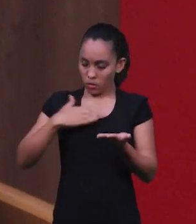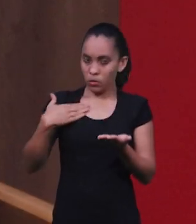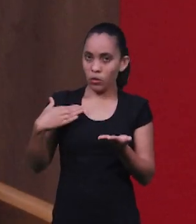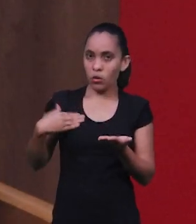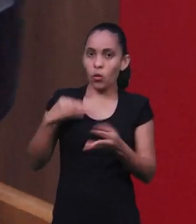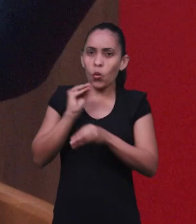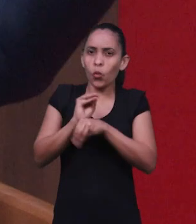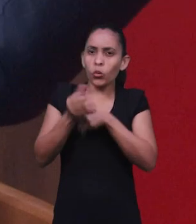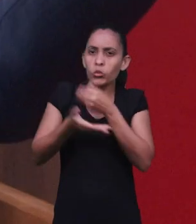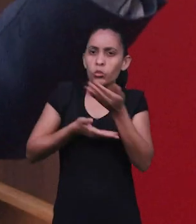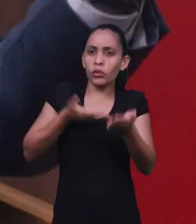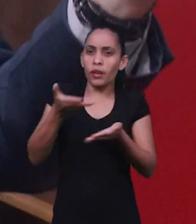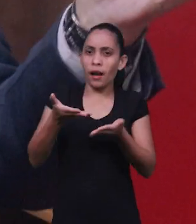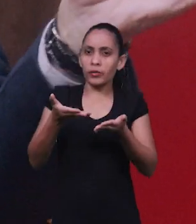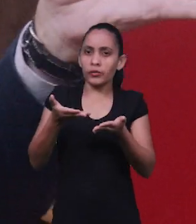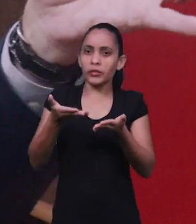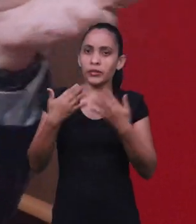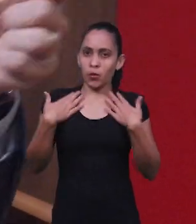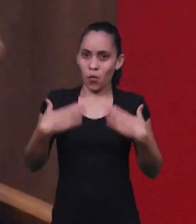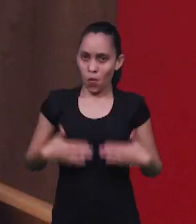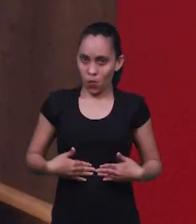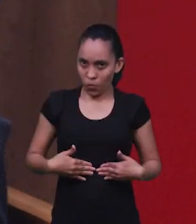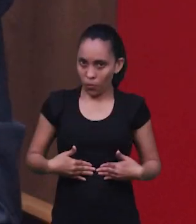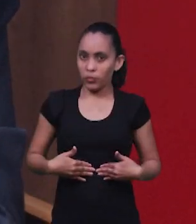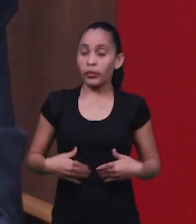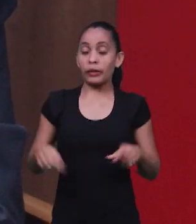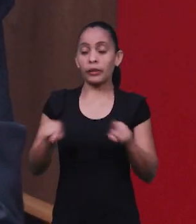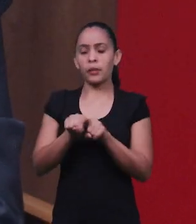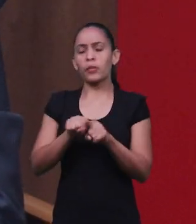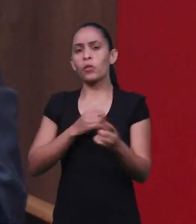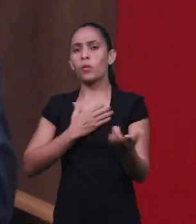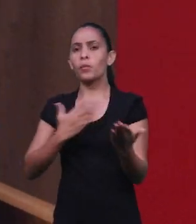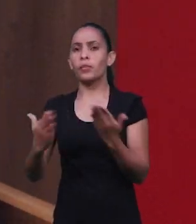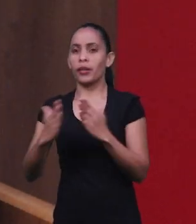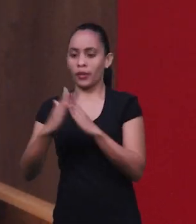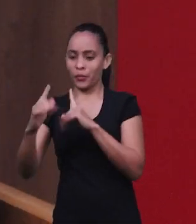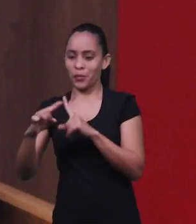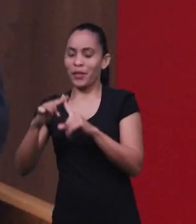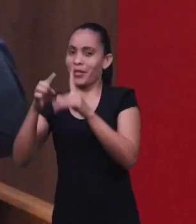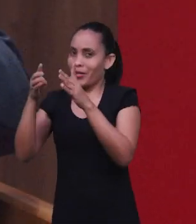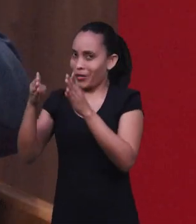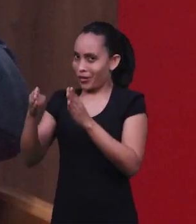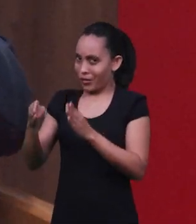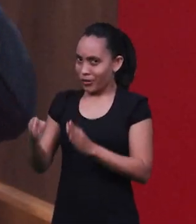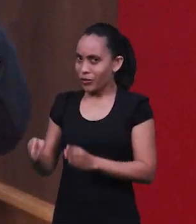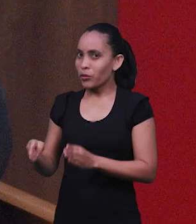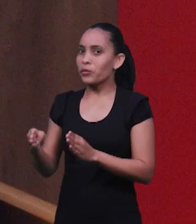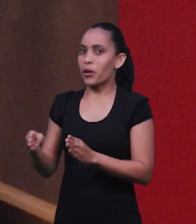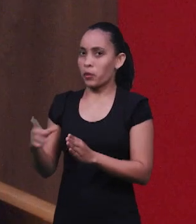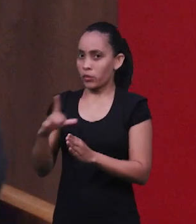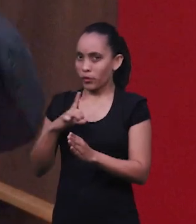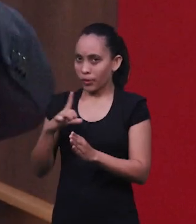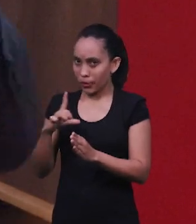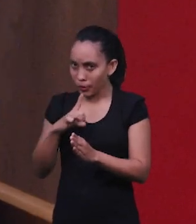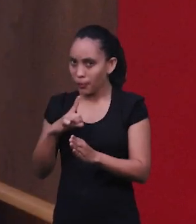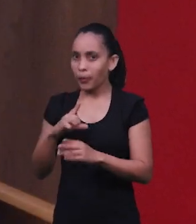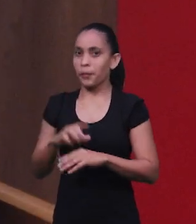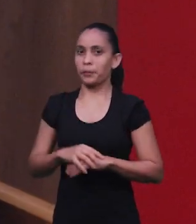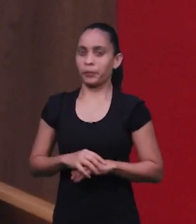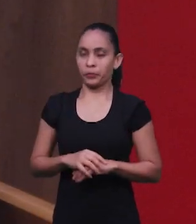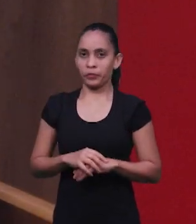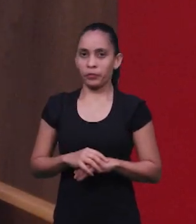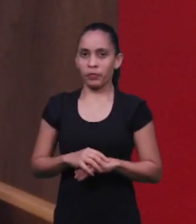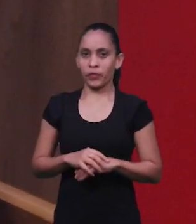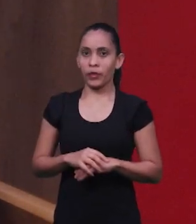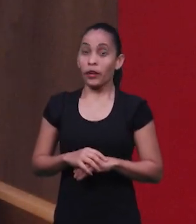du corps. Donc l'Église, elle a cet engagement. L'Église, elle est